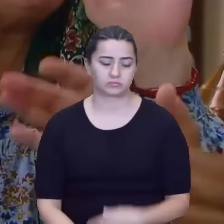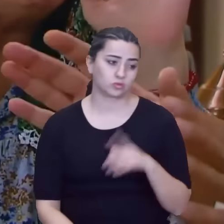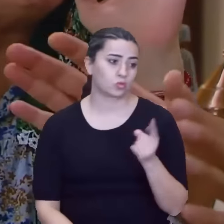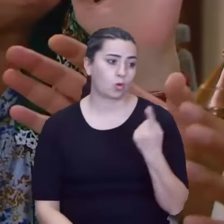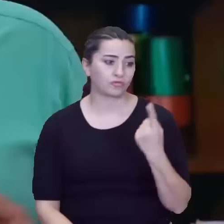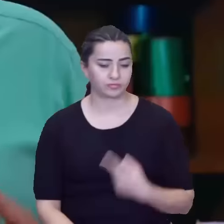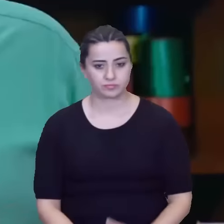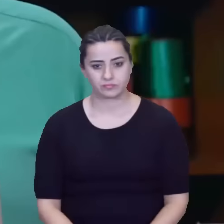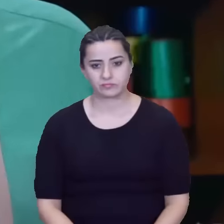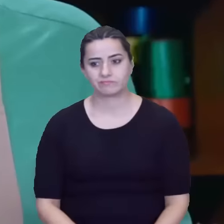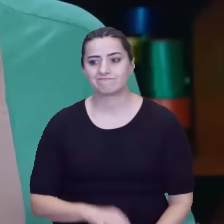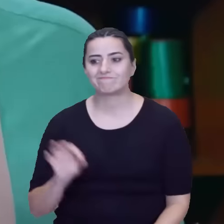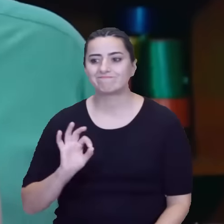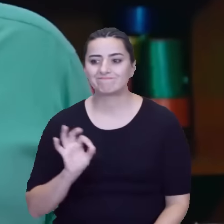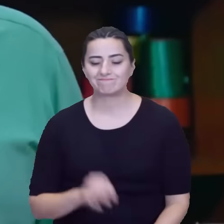Tuhaf.